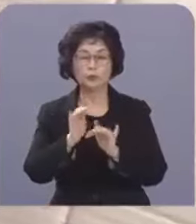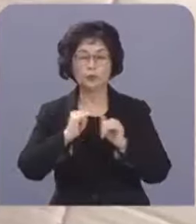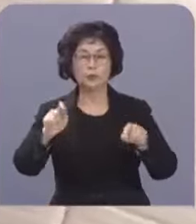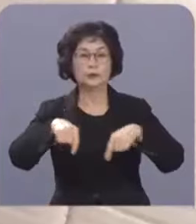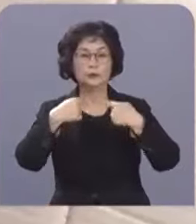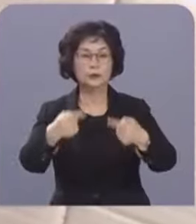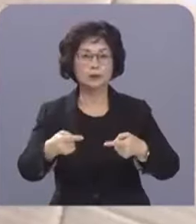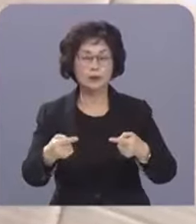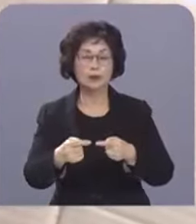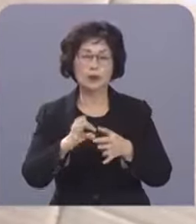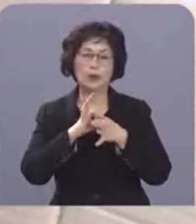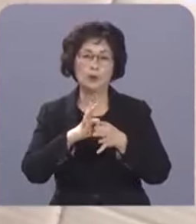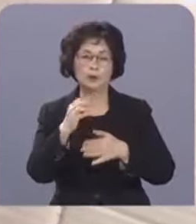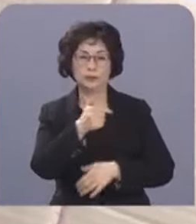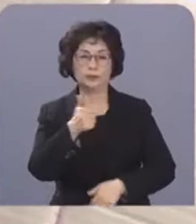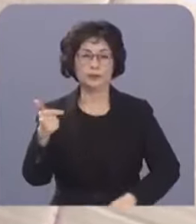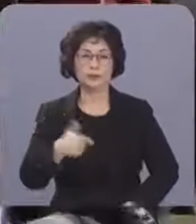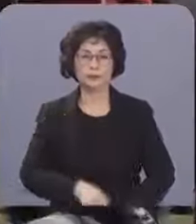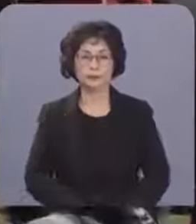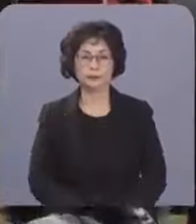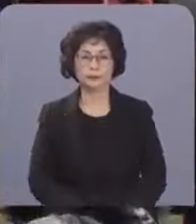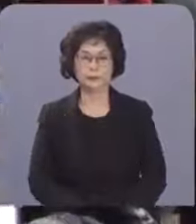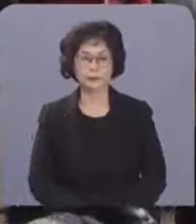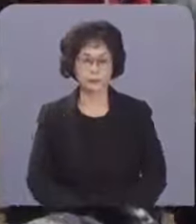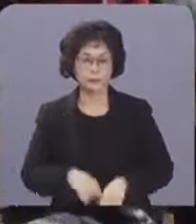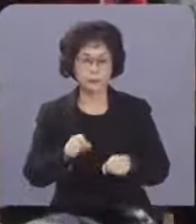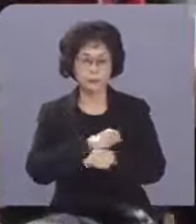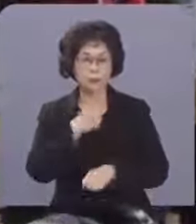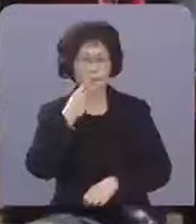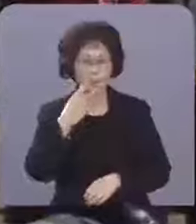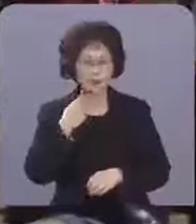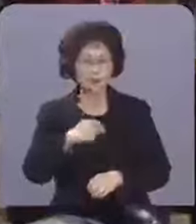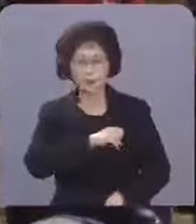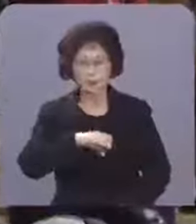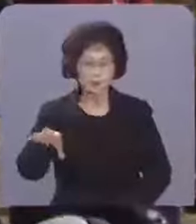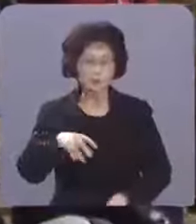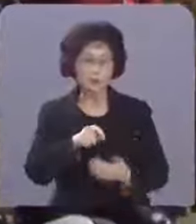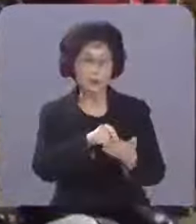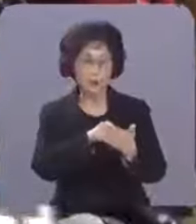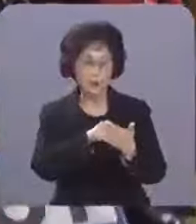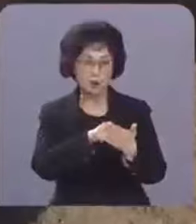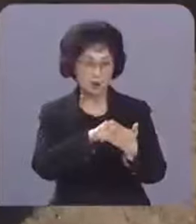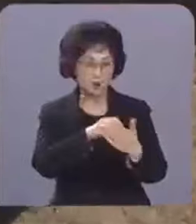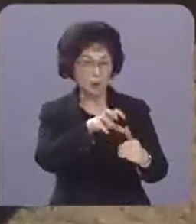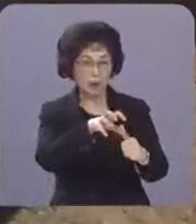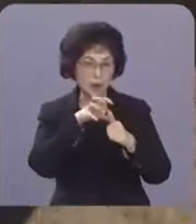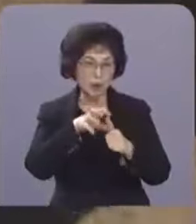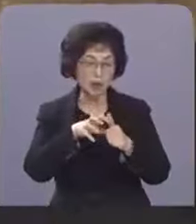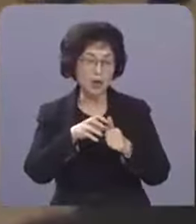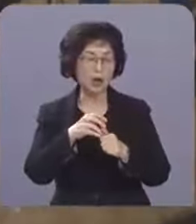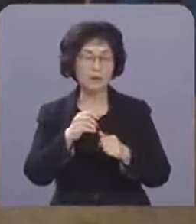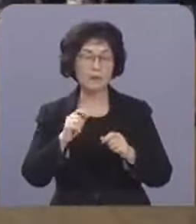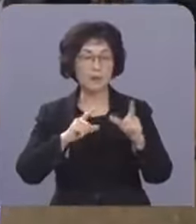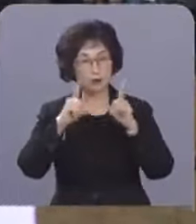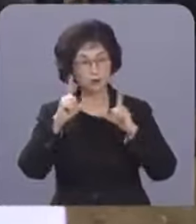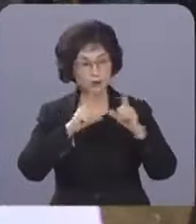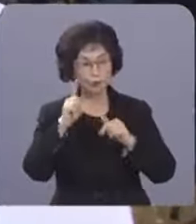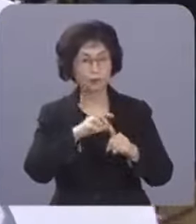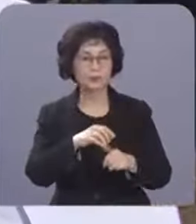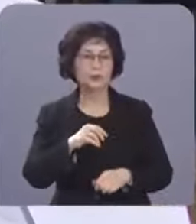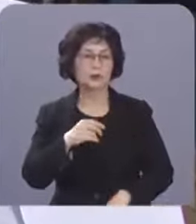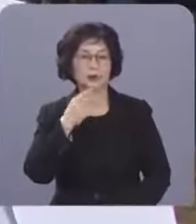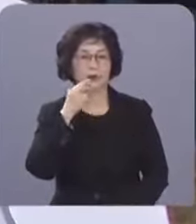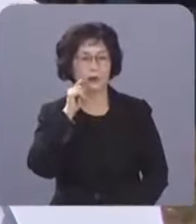참여해 높은 관심을 나타냈습니다. 특히 플라스틱 폐기물을 활용한 개성 있는 분장으로 플라스틱 오염의